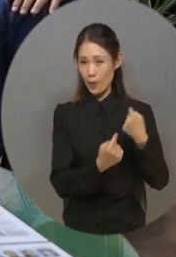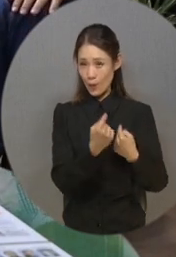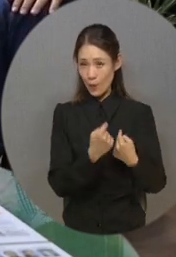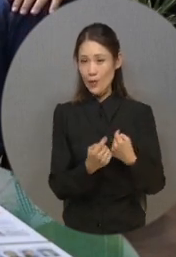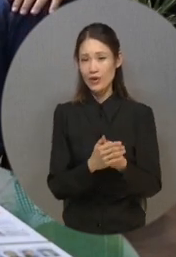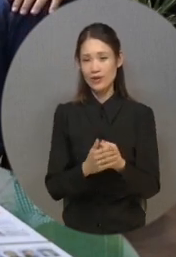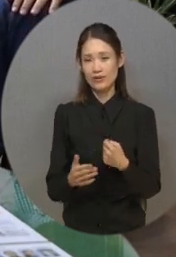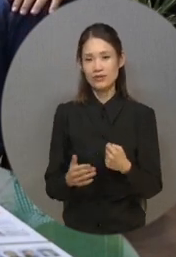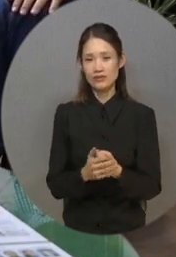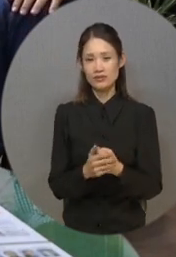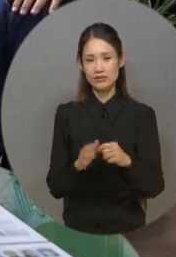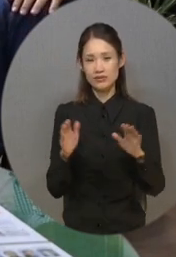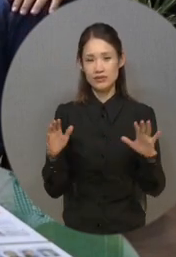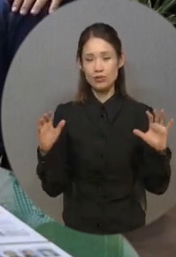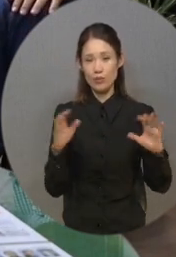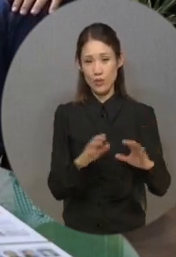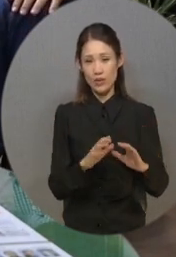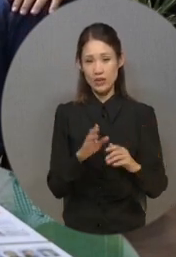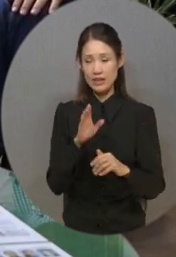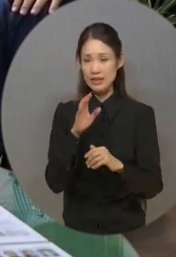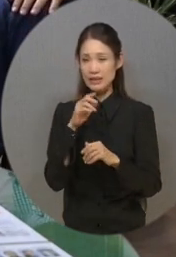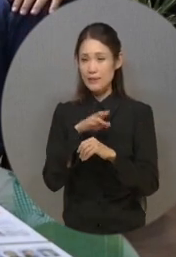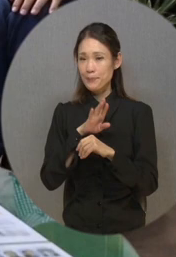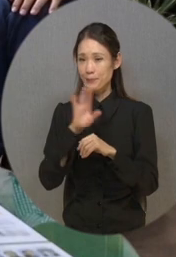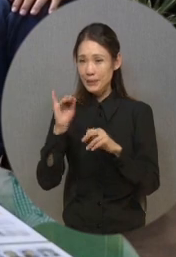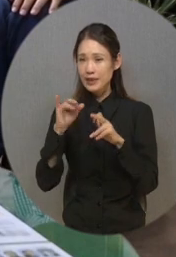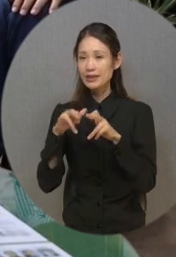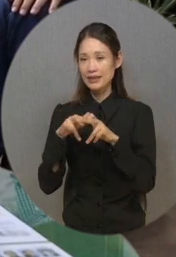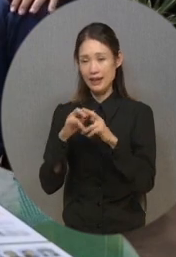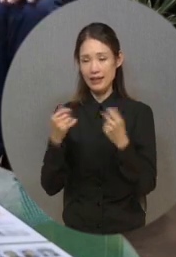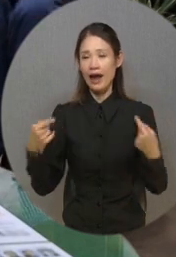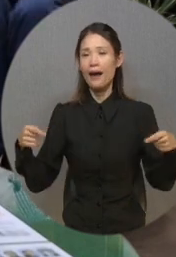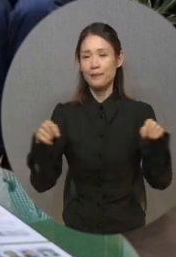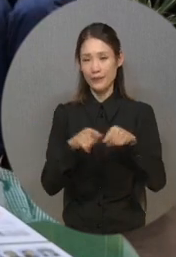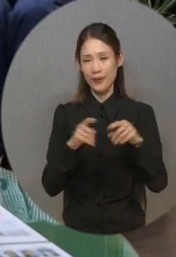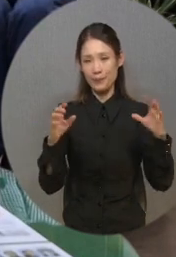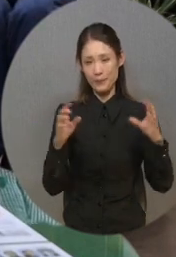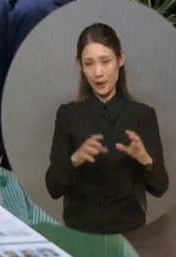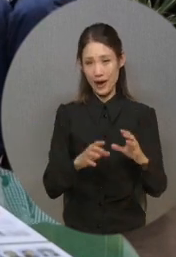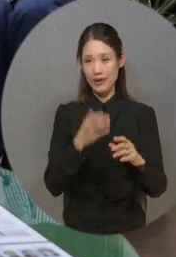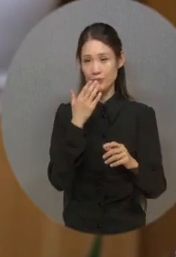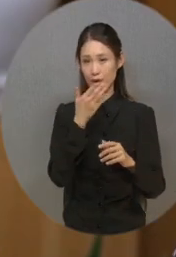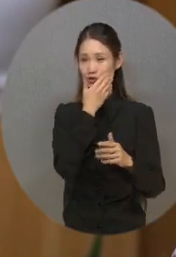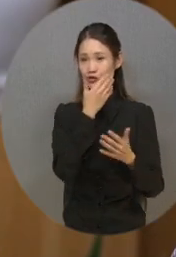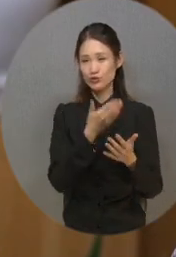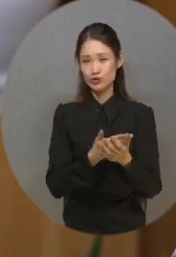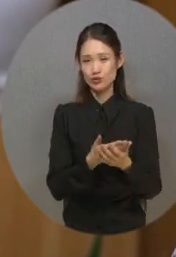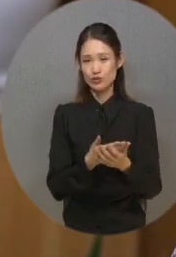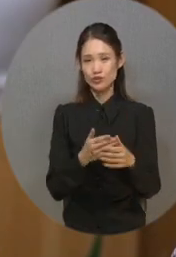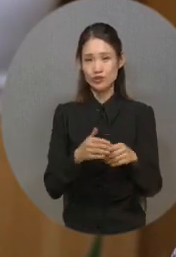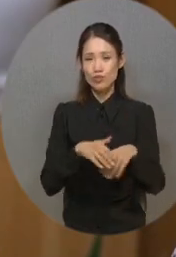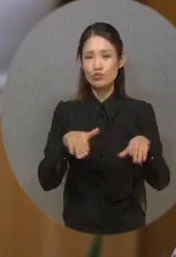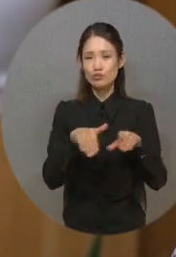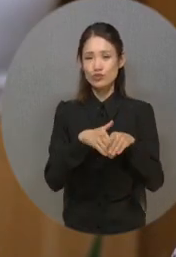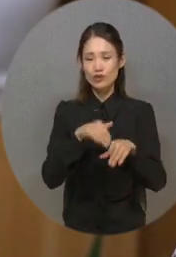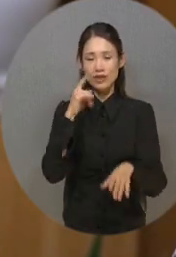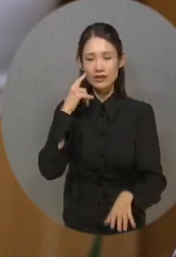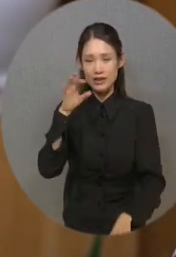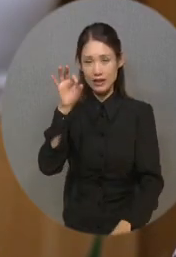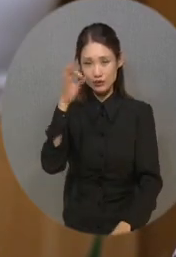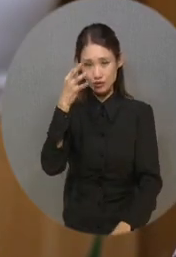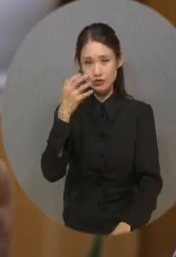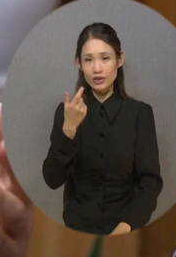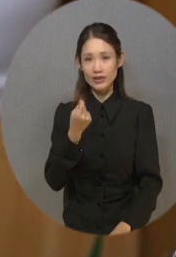때 일반 비장애인들하고도 같이 할 수 있는 게 중요하다고 생각합니다. 네. 그래서 그렇죠. 무엇보다도 문화예술과 같이